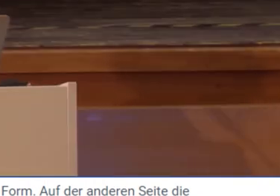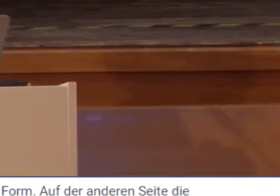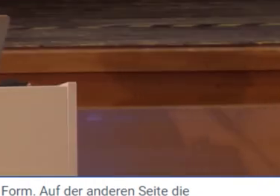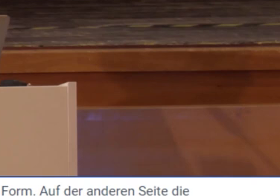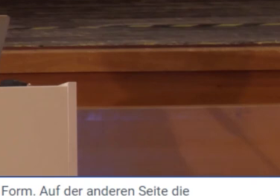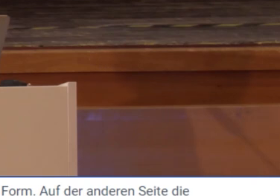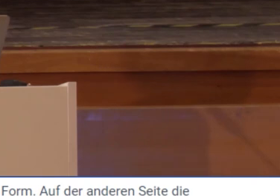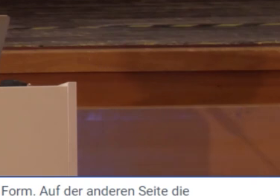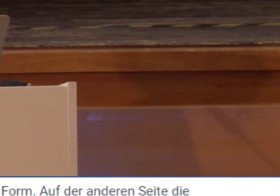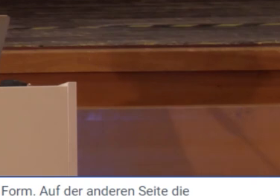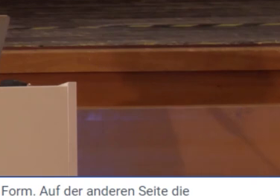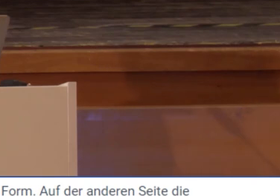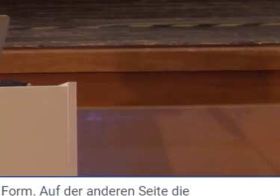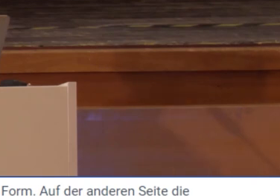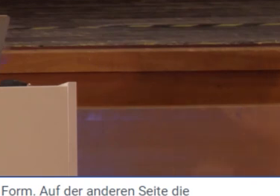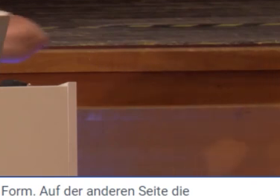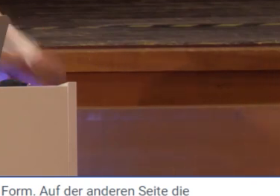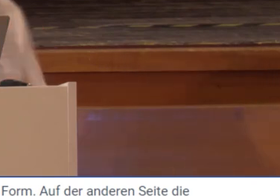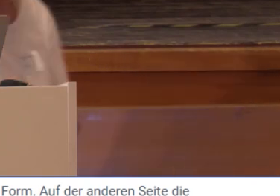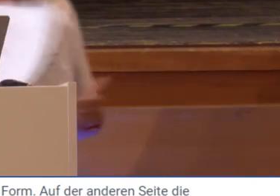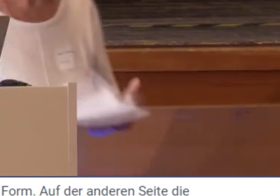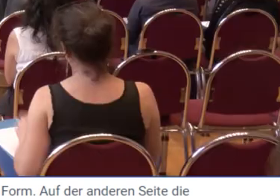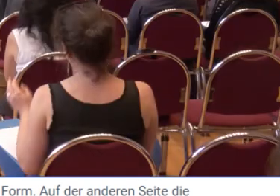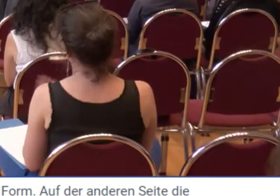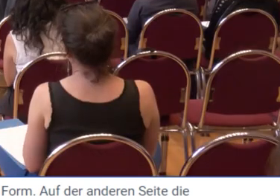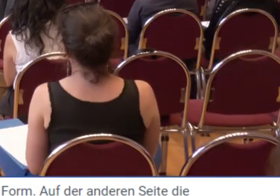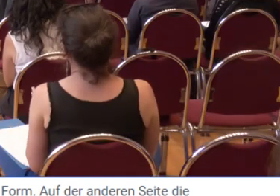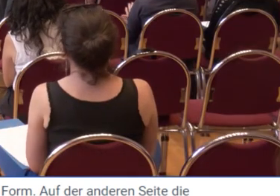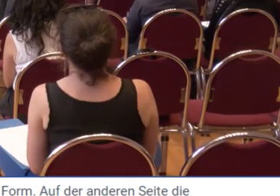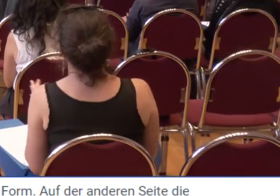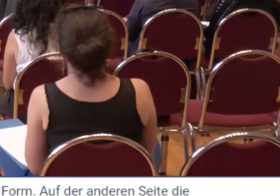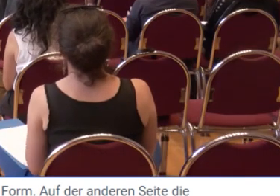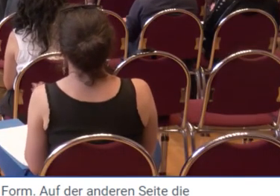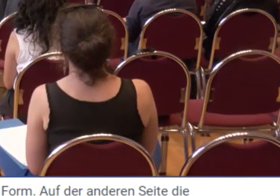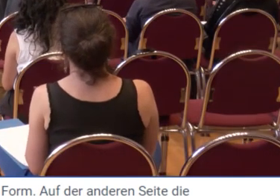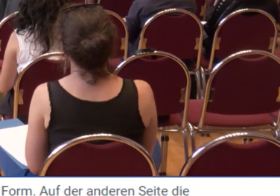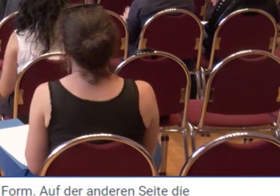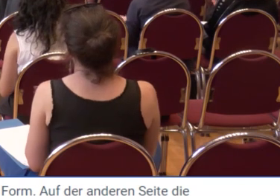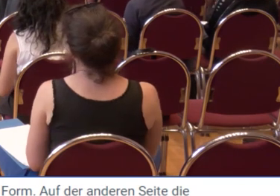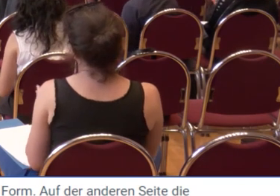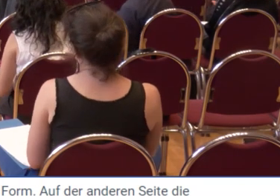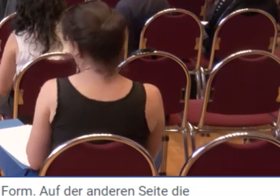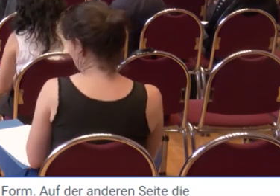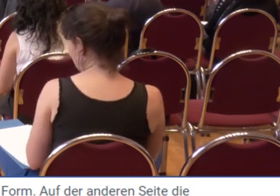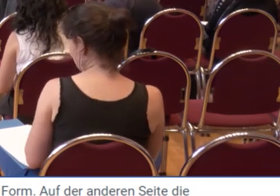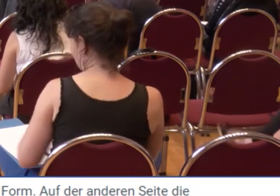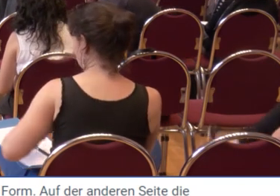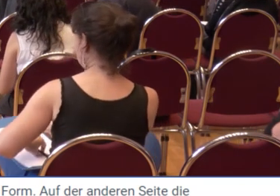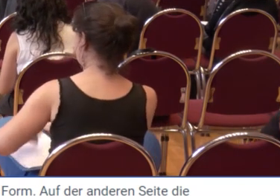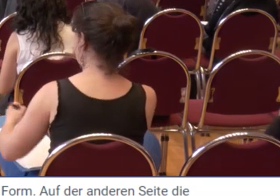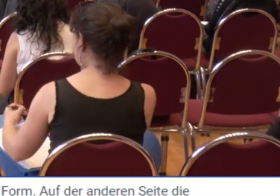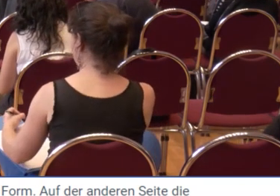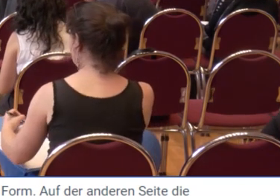und das war es jetzt herzlichen Dank Frau Hoffmann für den sehr umfangreichen